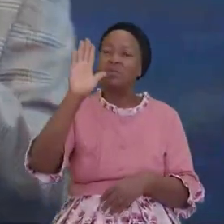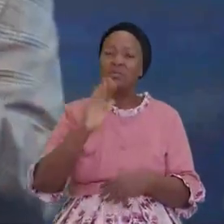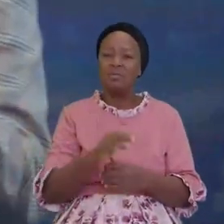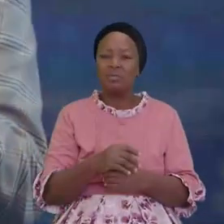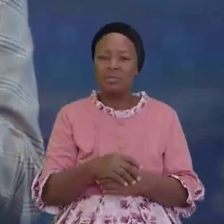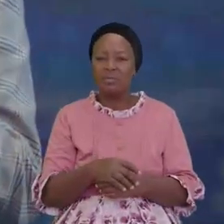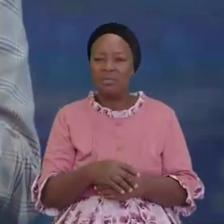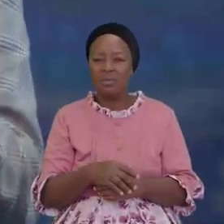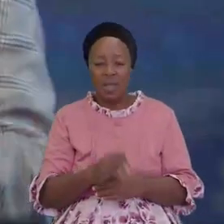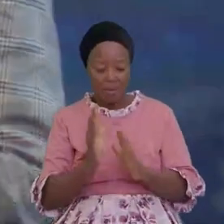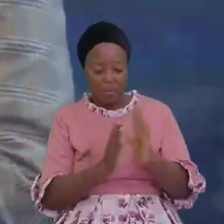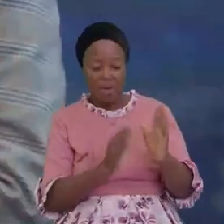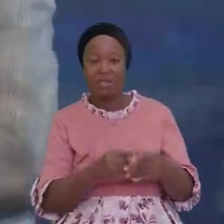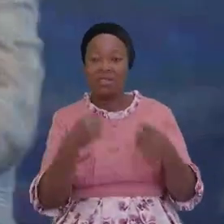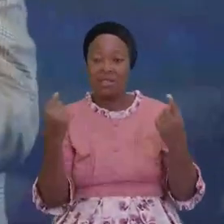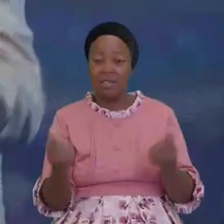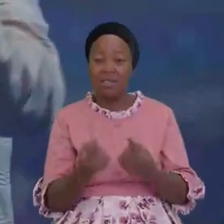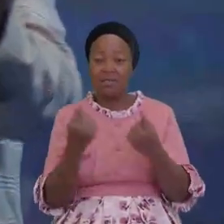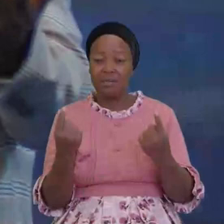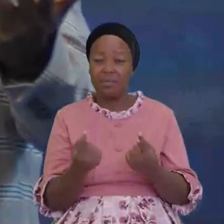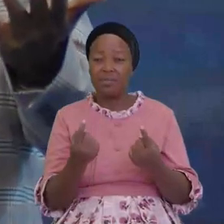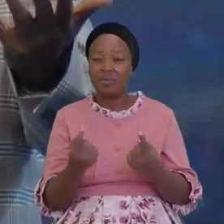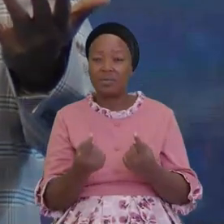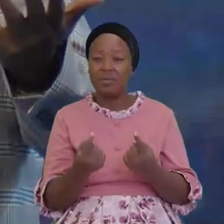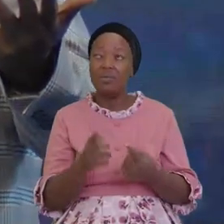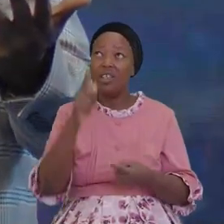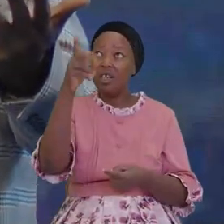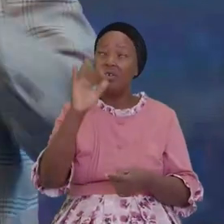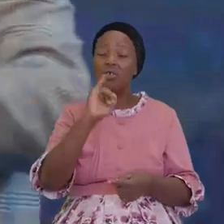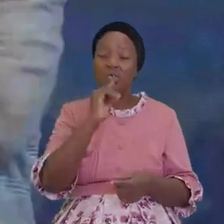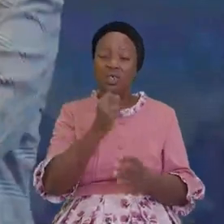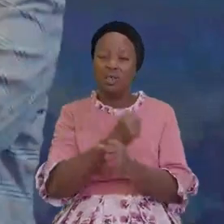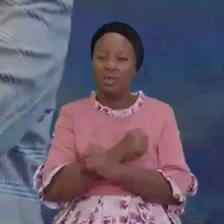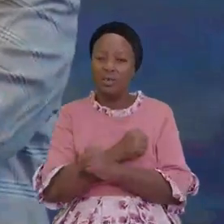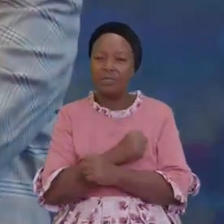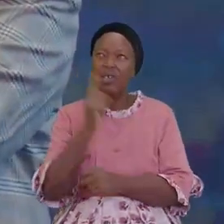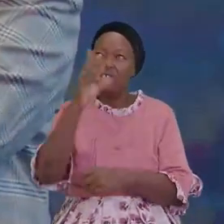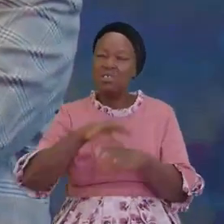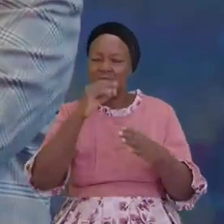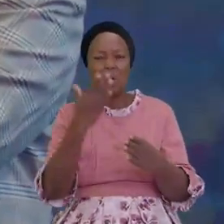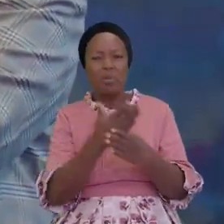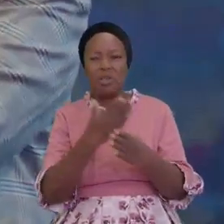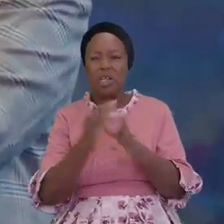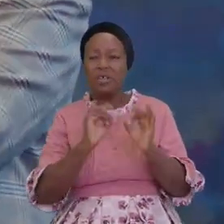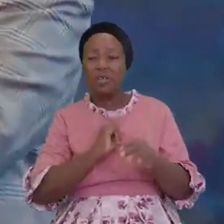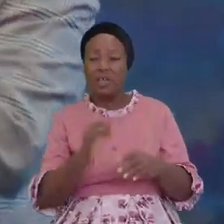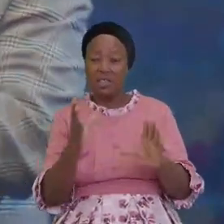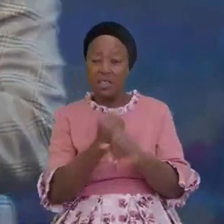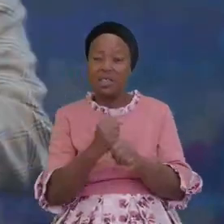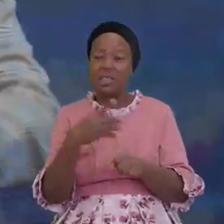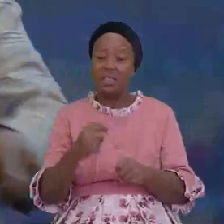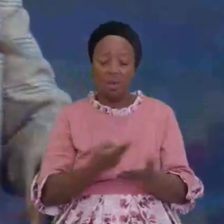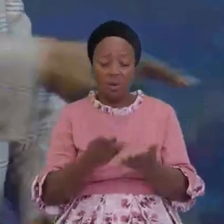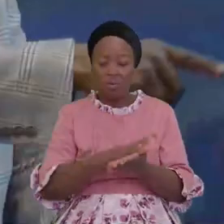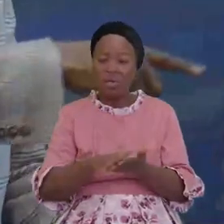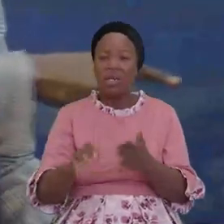Cela ne lui dira rien si je lui désobéis. Ça, c'est un péché présomptueux. Dieu est amour.